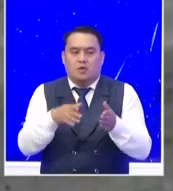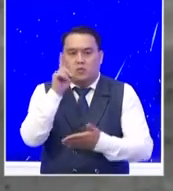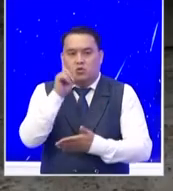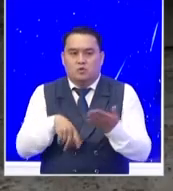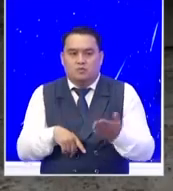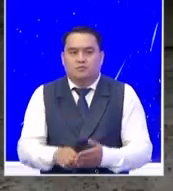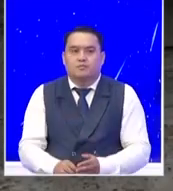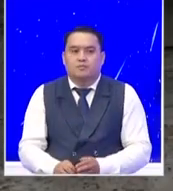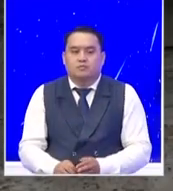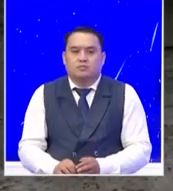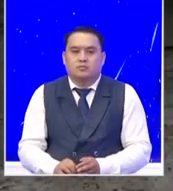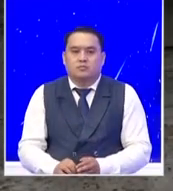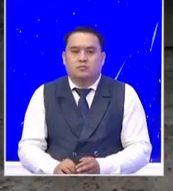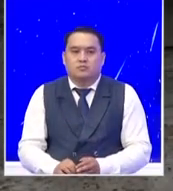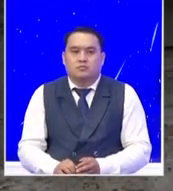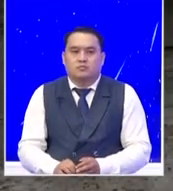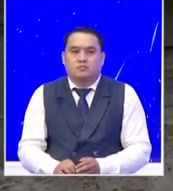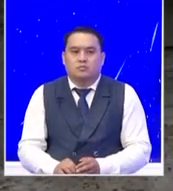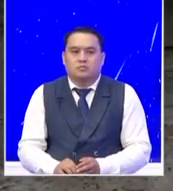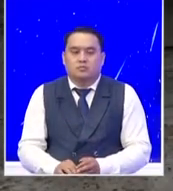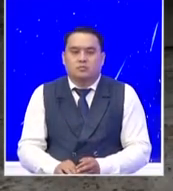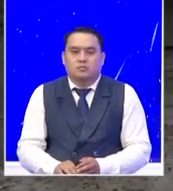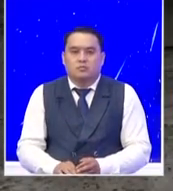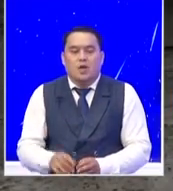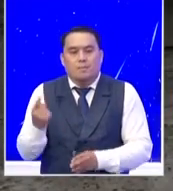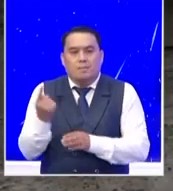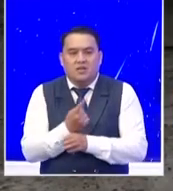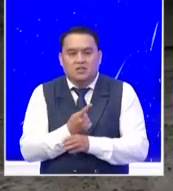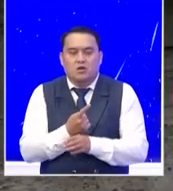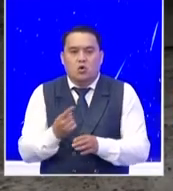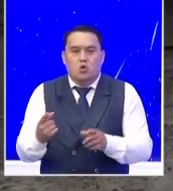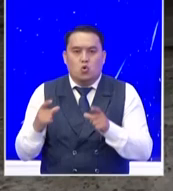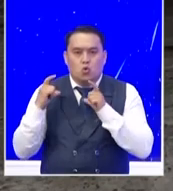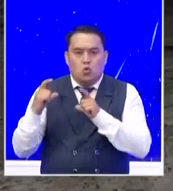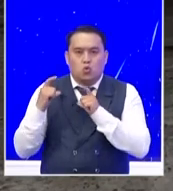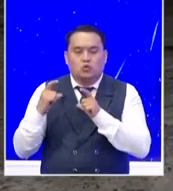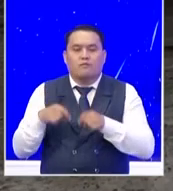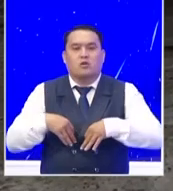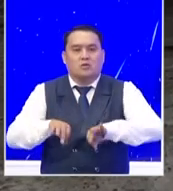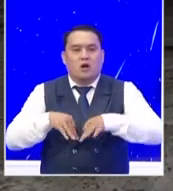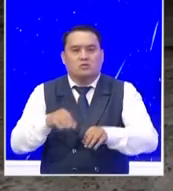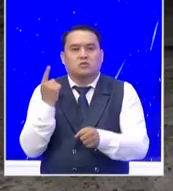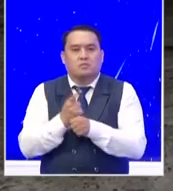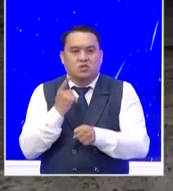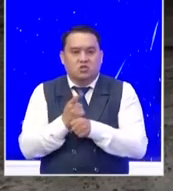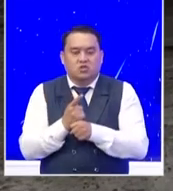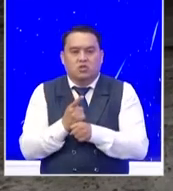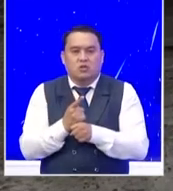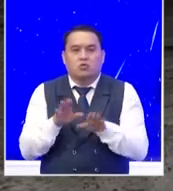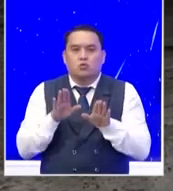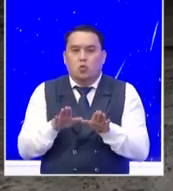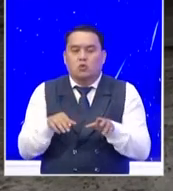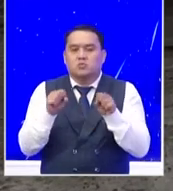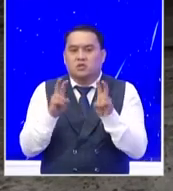үміттенеміз. Ірі көлемді жүк көліктерін жүргізбеу керек бірінші жағдайда. Өткені біздің осы автомобиль жолымыздың, республикалық маңызы бар